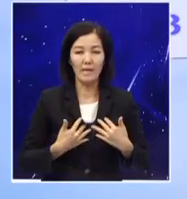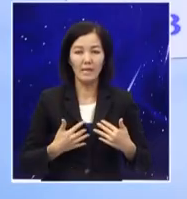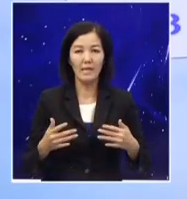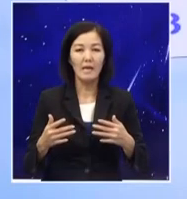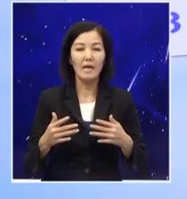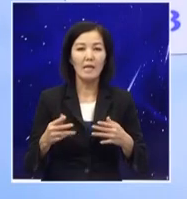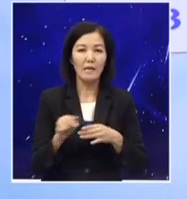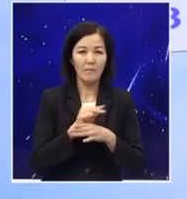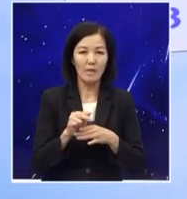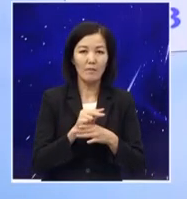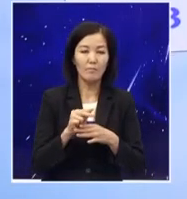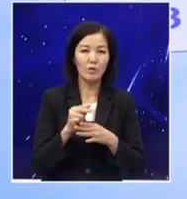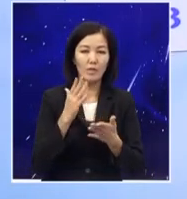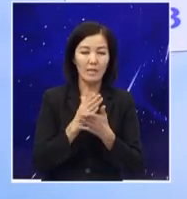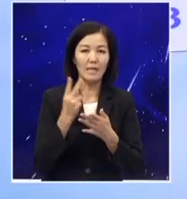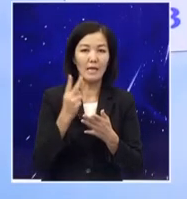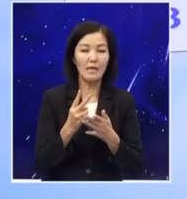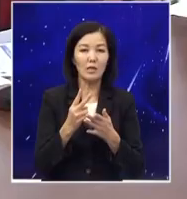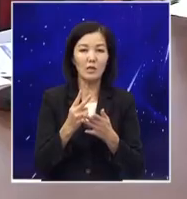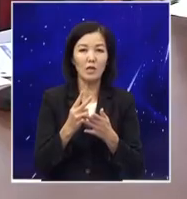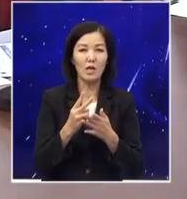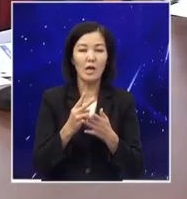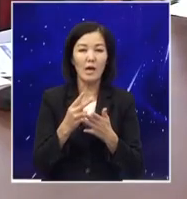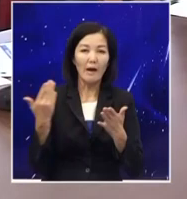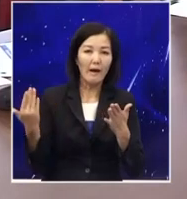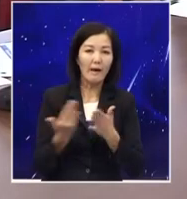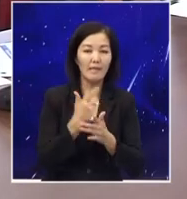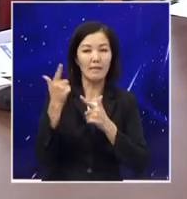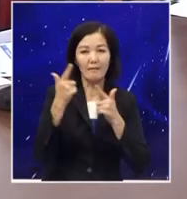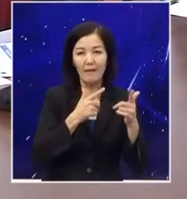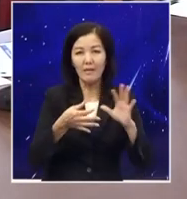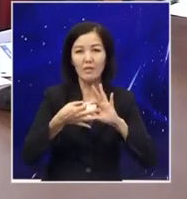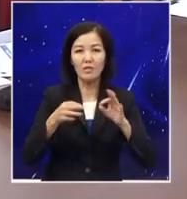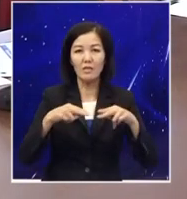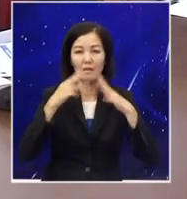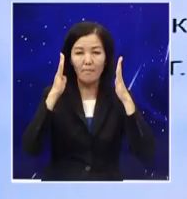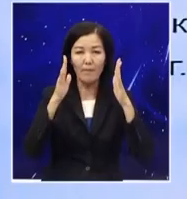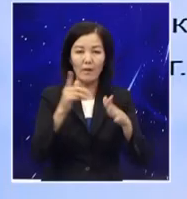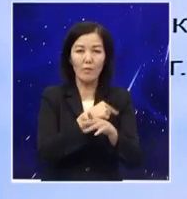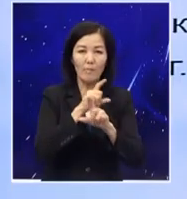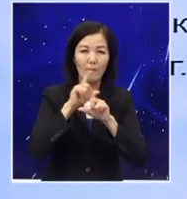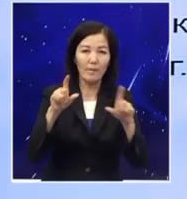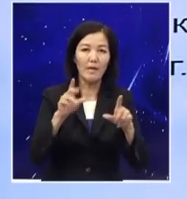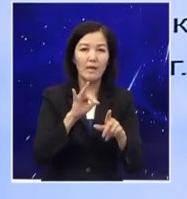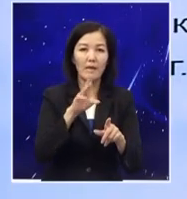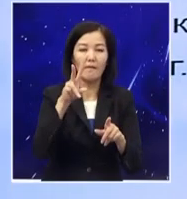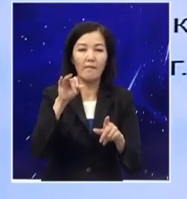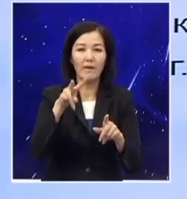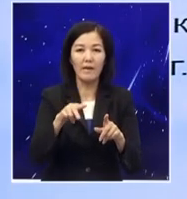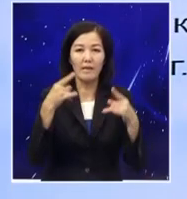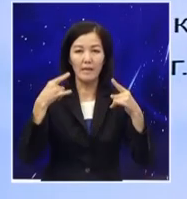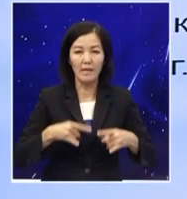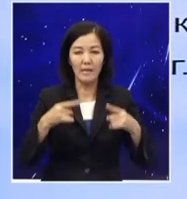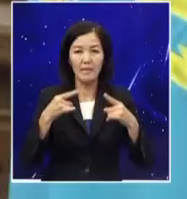дайындық кезеңінде ауруханалардың материалдық техникалық базасына жетті көңіл бөлінген. Әрбір емдеу мекемесінде ИВЛ рентген